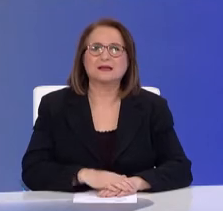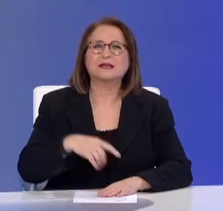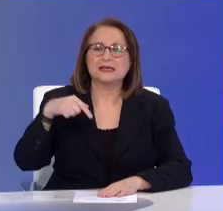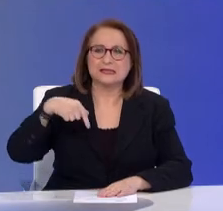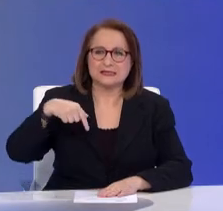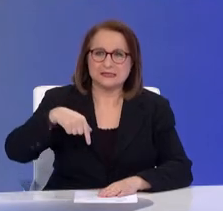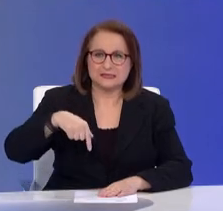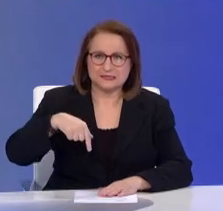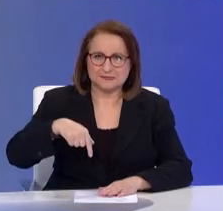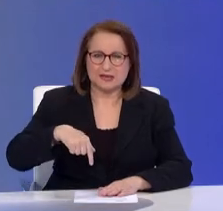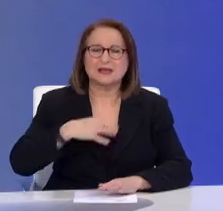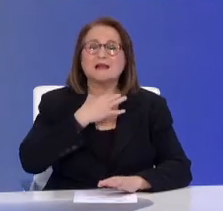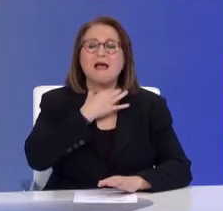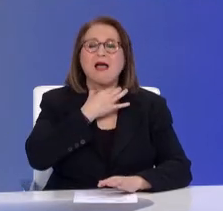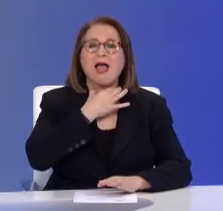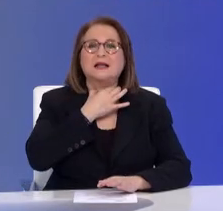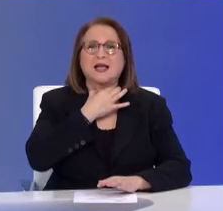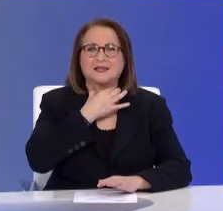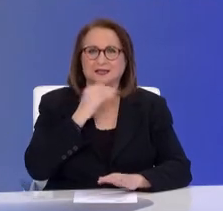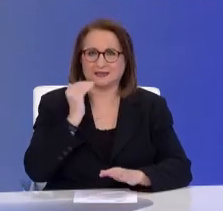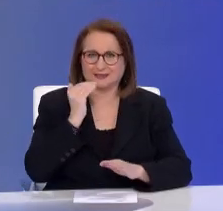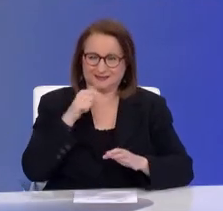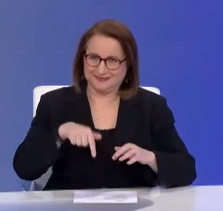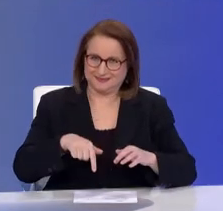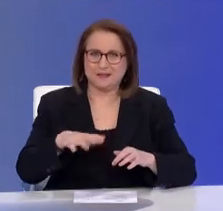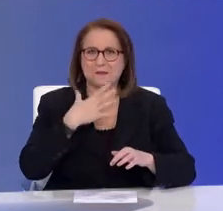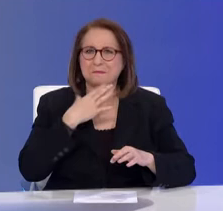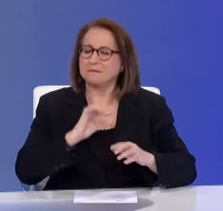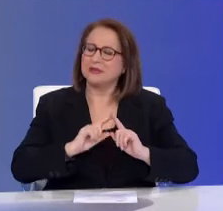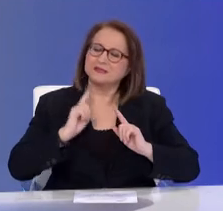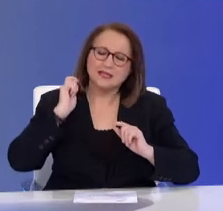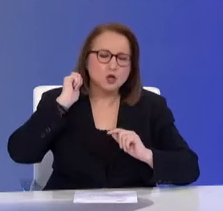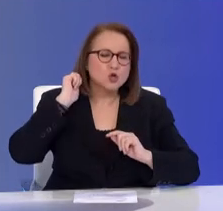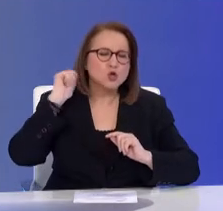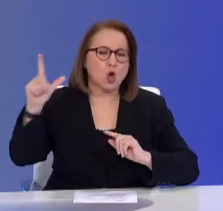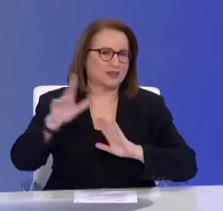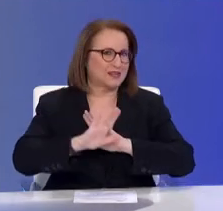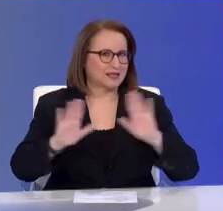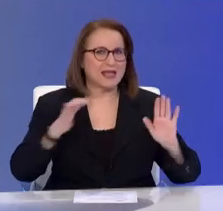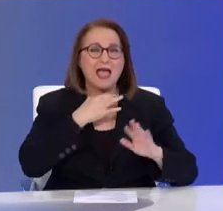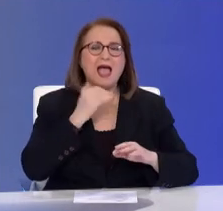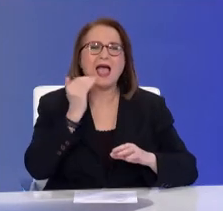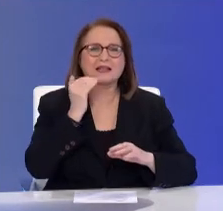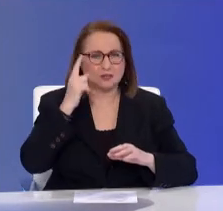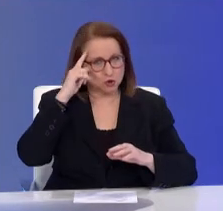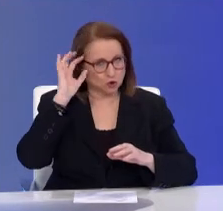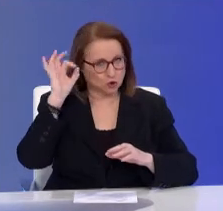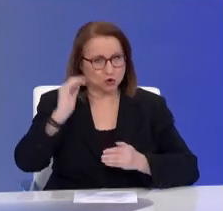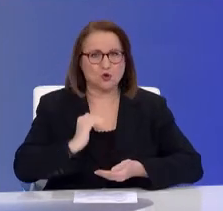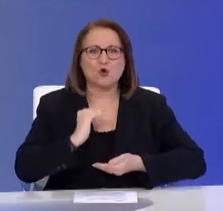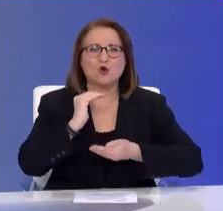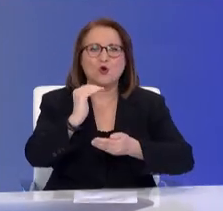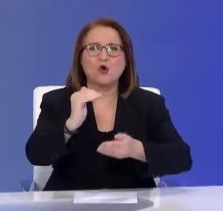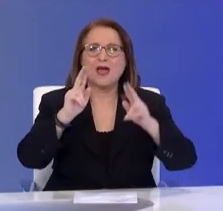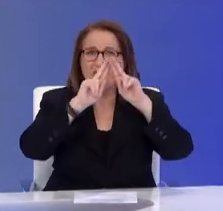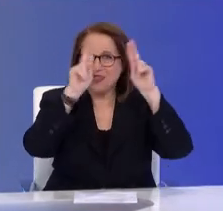η έκτακτη αυτή πανηγυρική εκδήλωση για την απονομή Διεθνούς Βραβείου